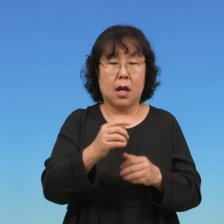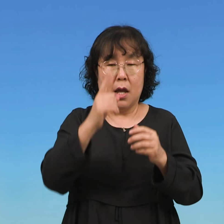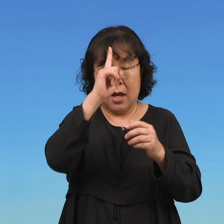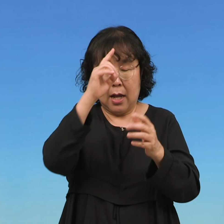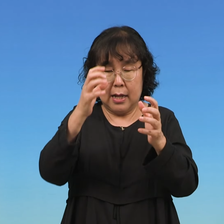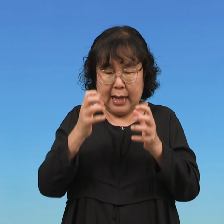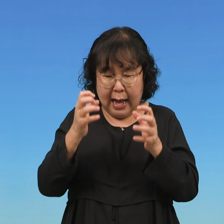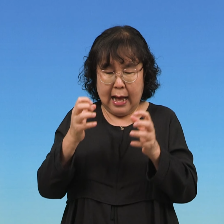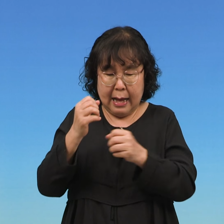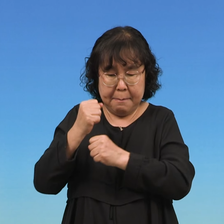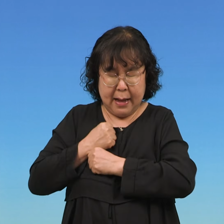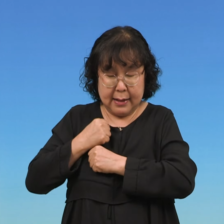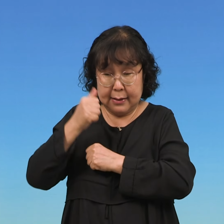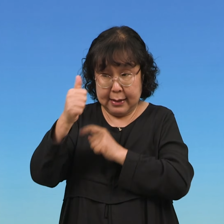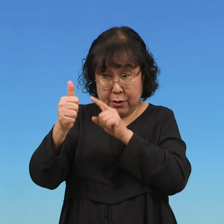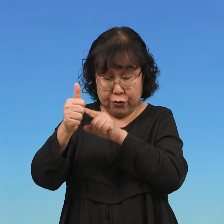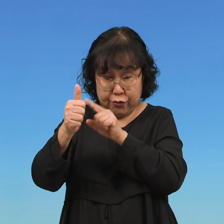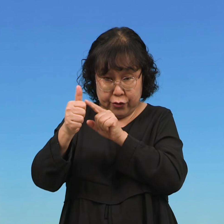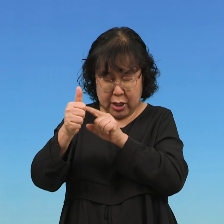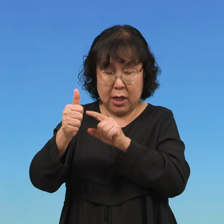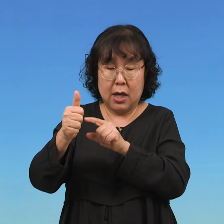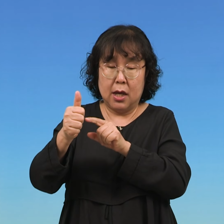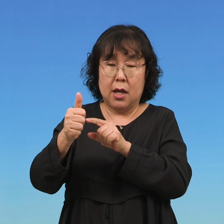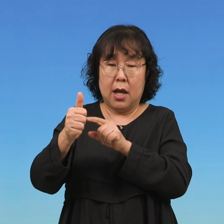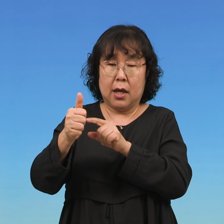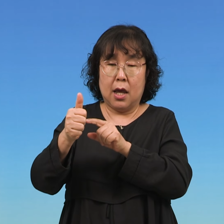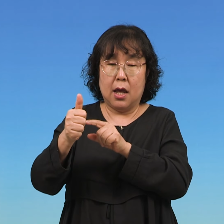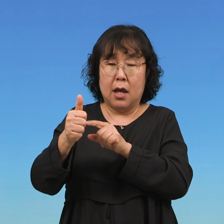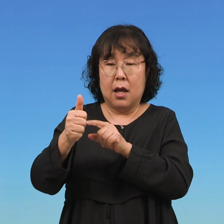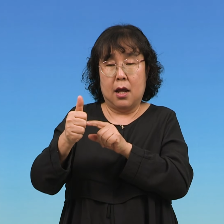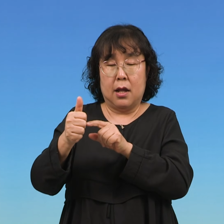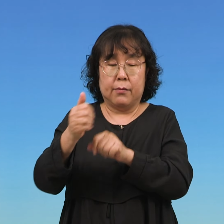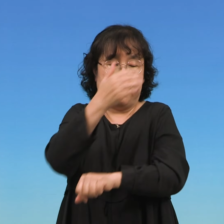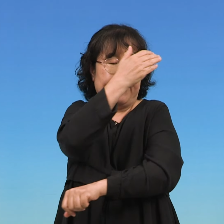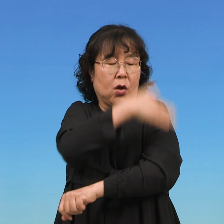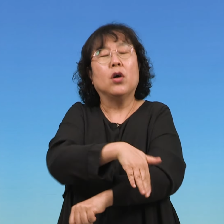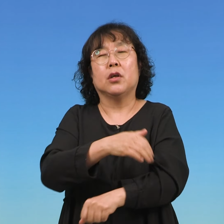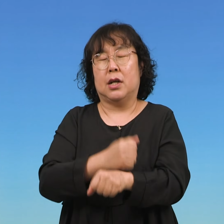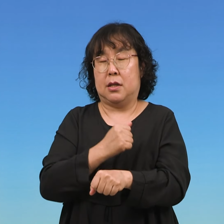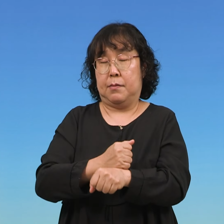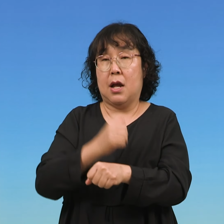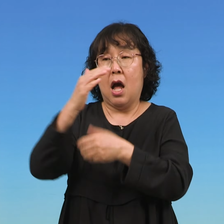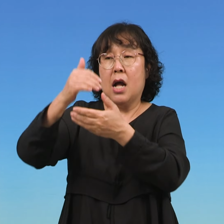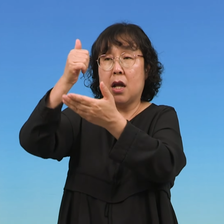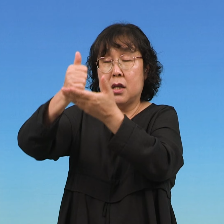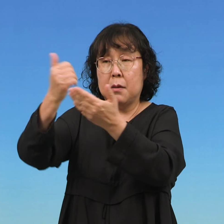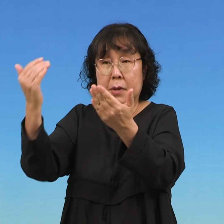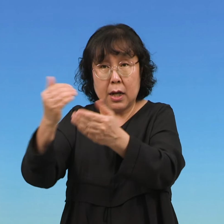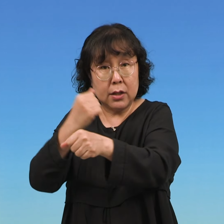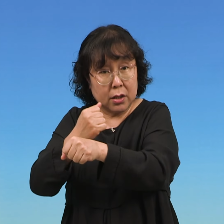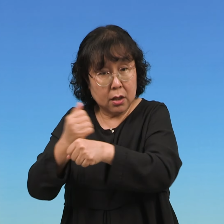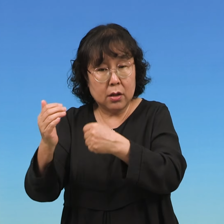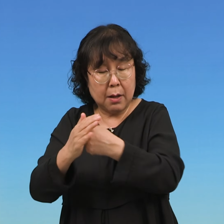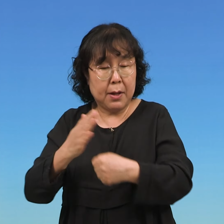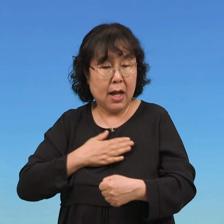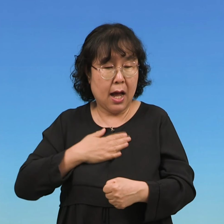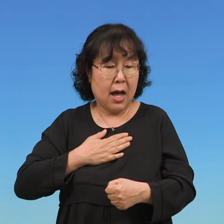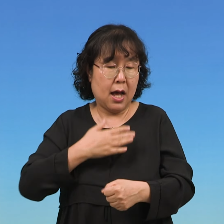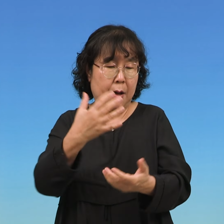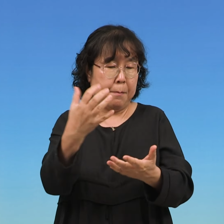거절하였더라면 복잡한 적이 없습니다 하나님 하신 거 내가 받을 수 없다 그게 다예요 굉장히